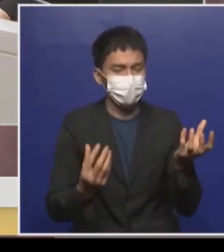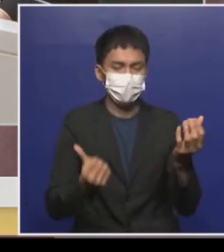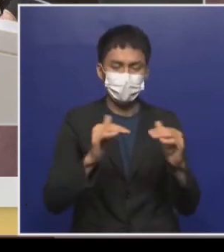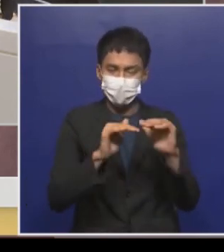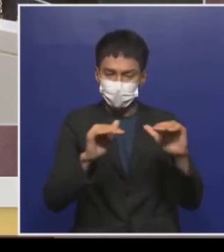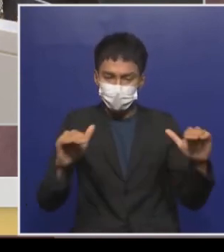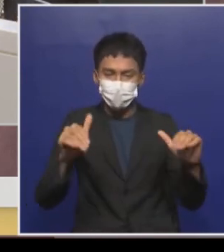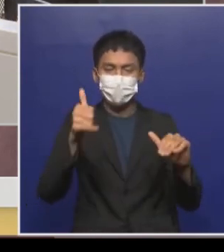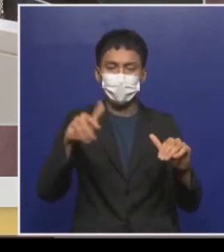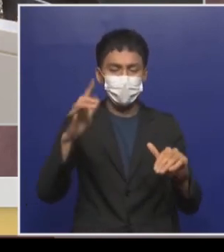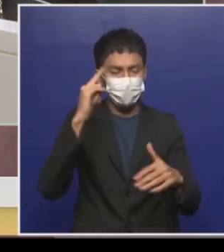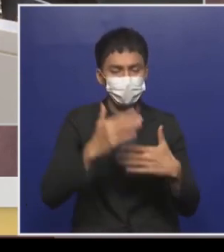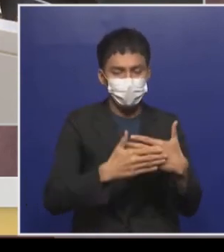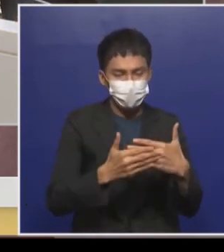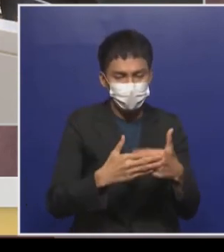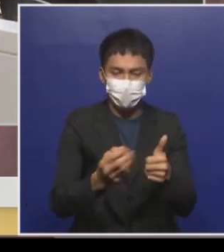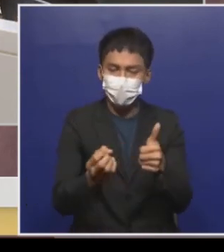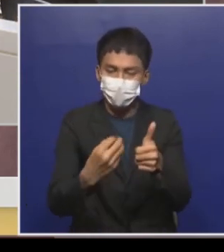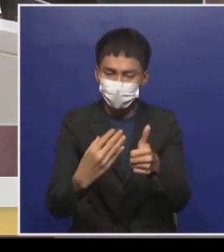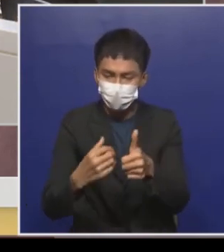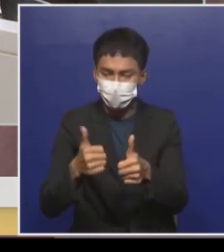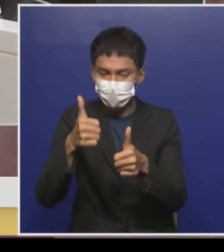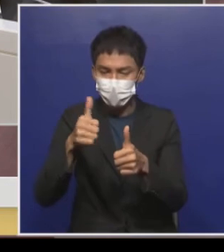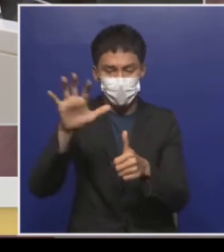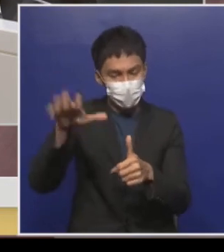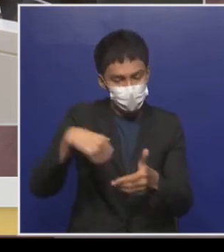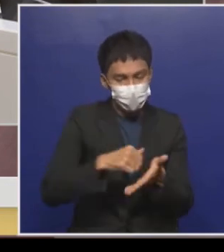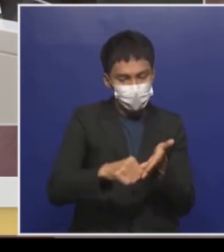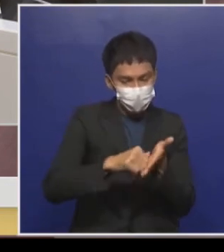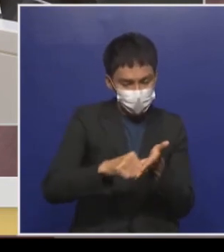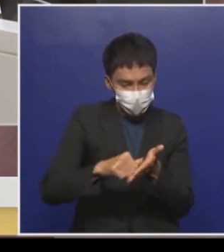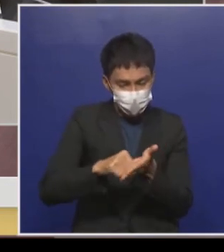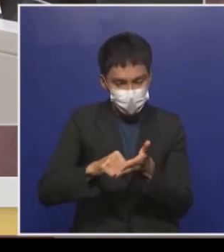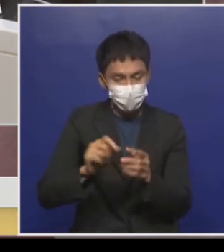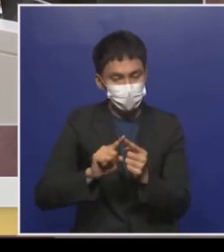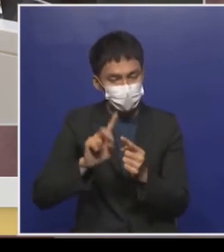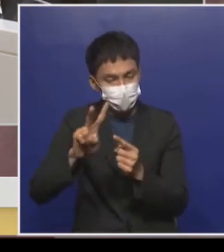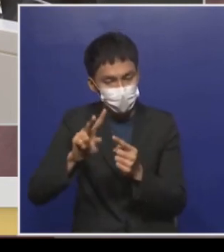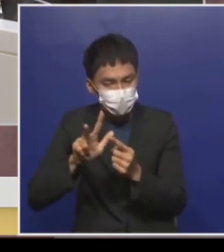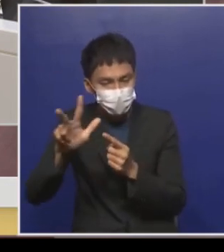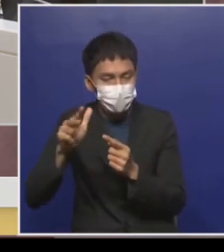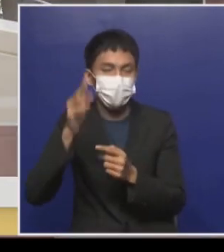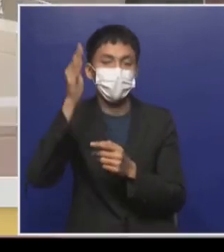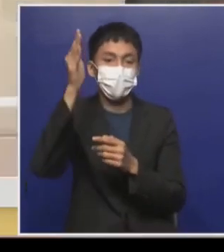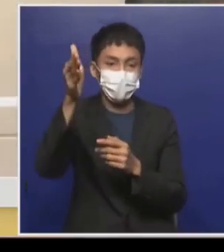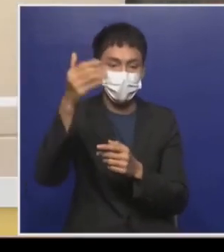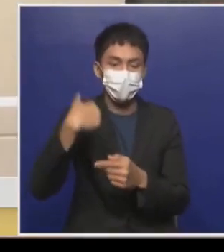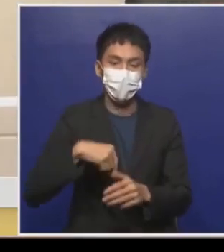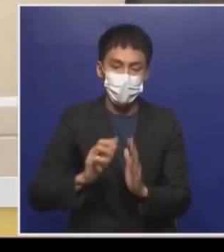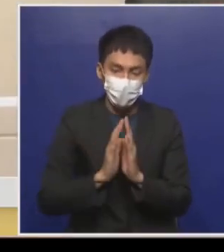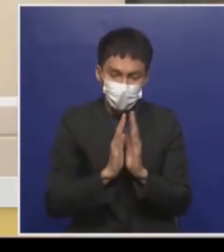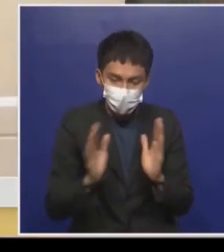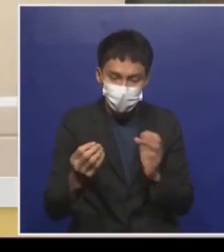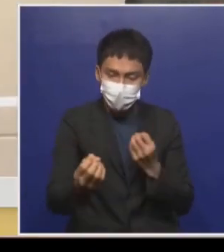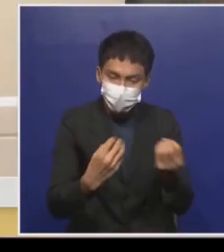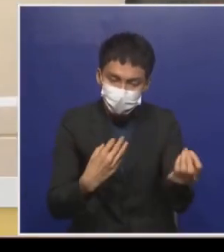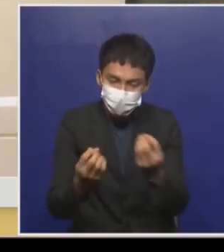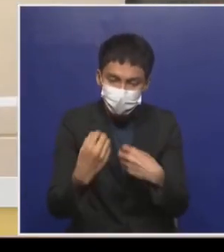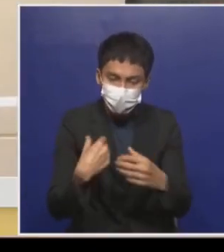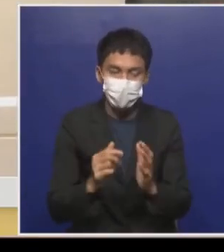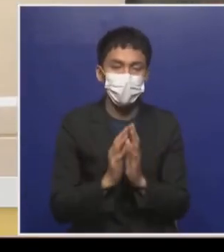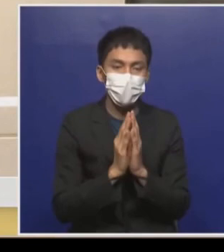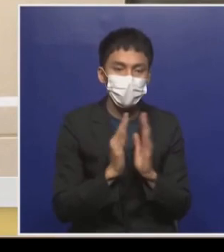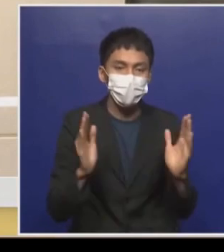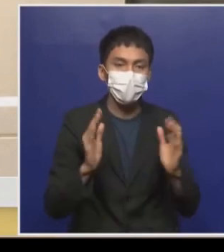คำตดติง คำสั่งซ้อนเสนอแขท่านนั้นจะนำไปปรบปรุงในวาระที่ 2 ที่ 3 ต่อไปก็ขอกลัขอบคุณตำลบความกล่นาที่ท่าน